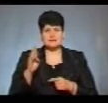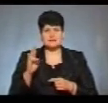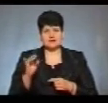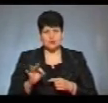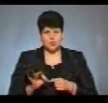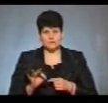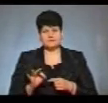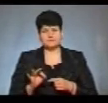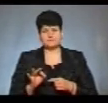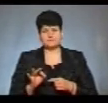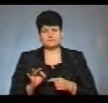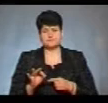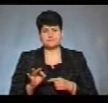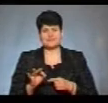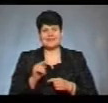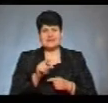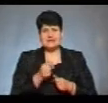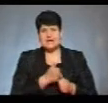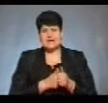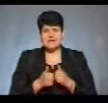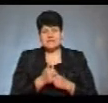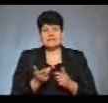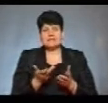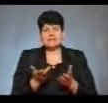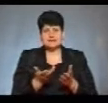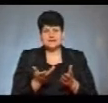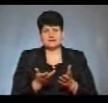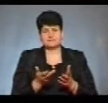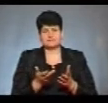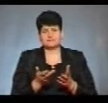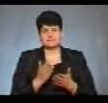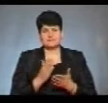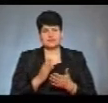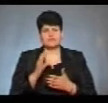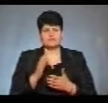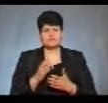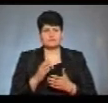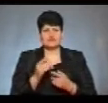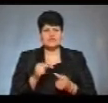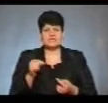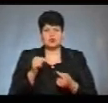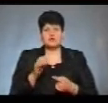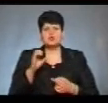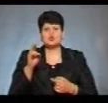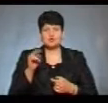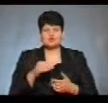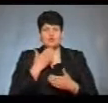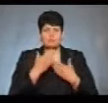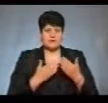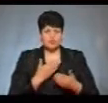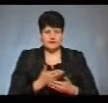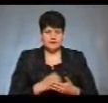От, скажімо, ті лідери, які безпосередньо визнаються соціологічною опиненням, ще раз підкреслюю, от, спираючись